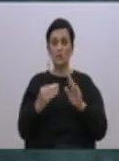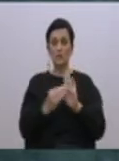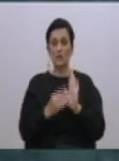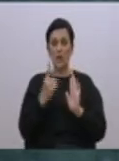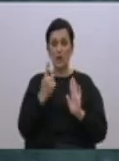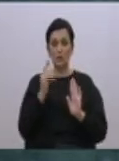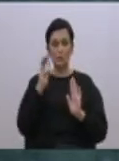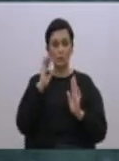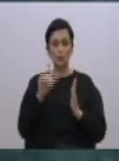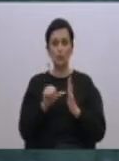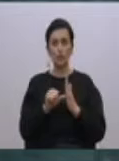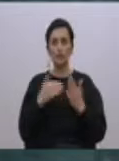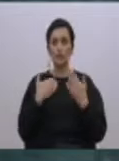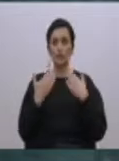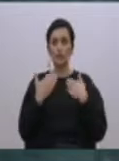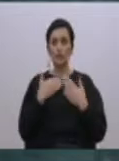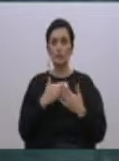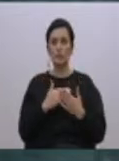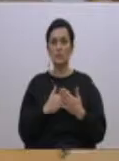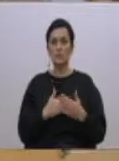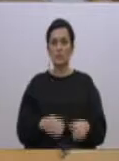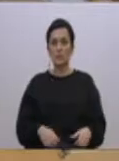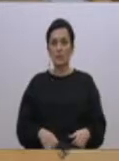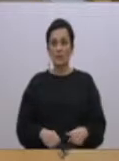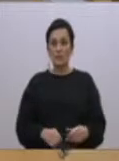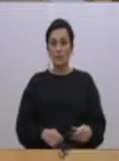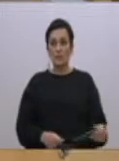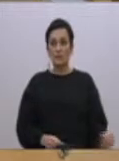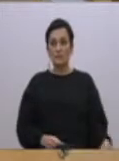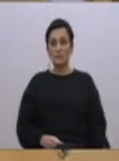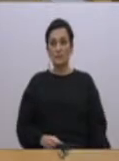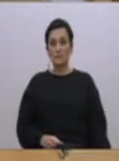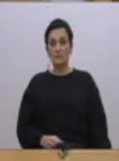iar timosmei tot ce atât că încescăs regim.